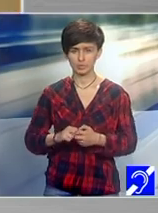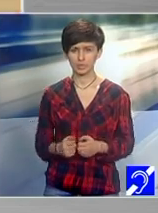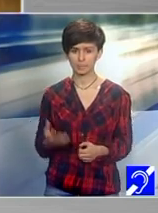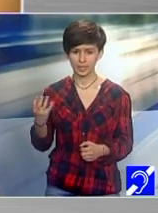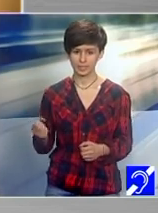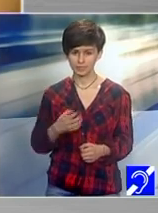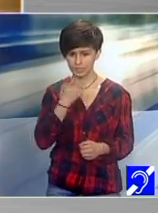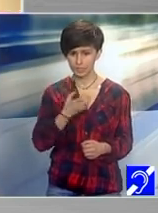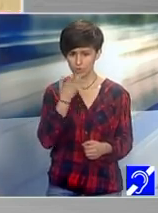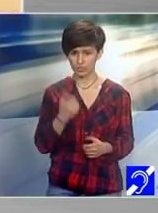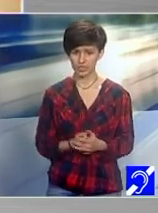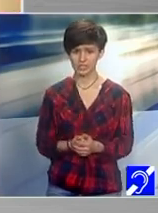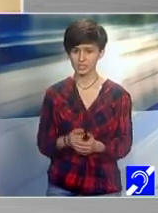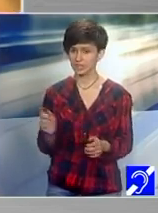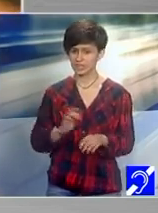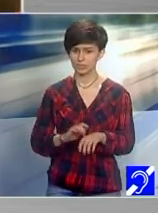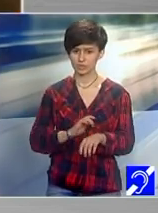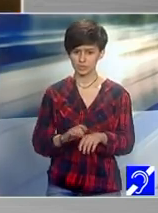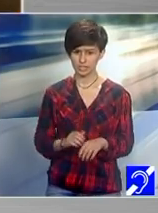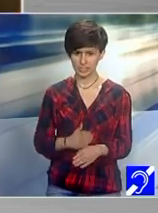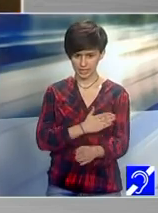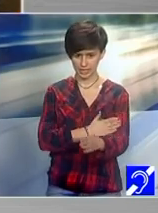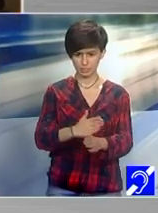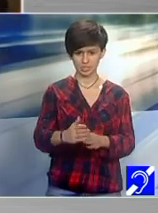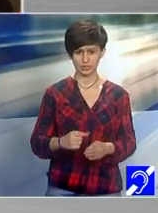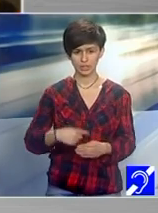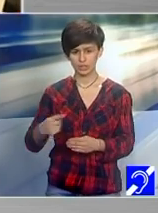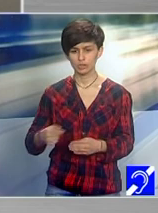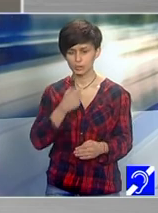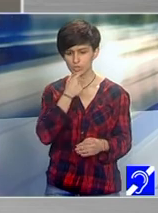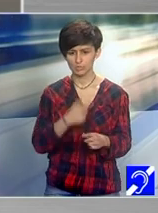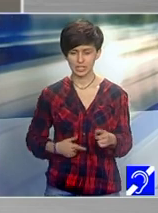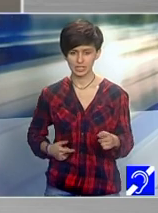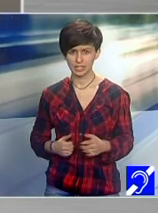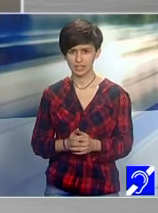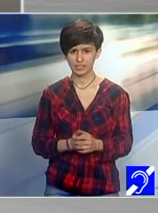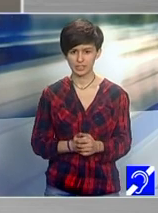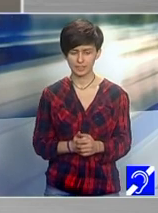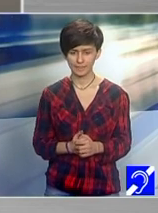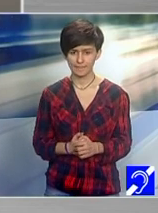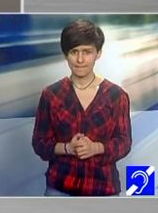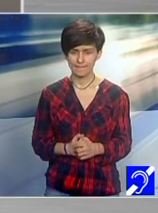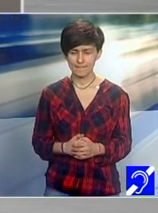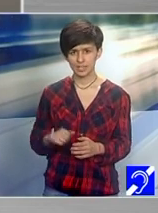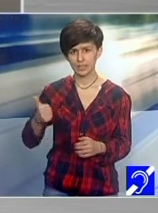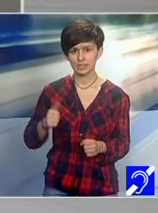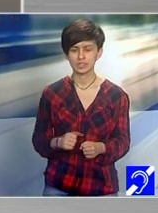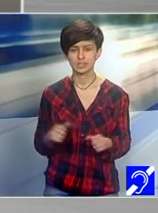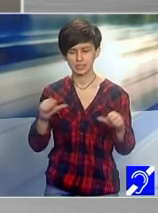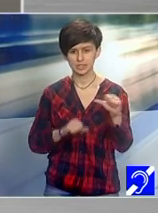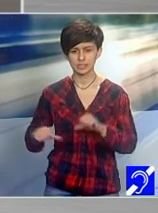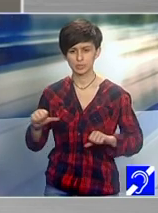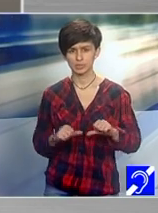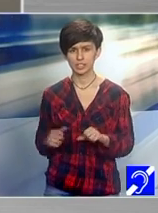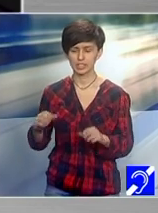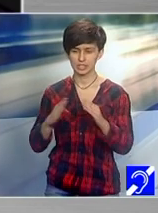facem? Conferință? Păi nu încercați, că e cam târziu. După jumătate, dar ce era așa de greu? De la 1 septembrie, de când casa nu mai decontează serviciile fără